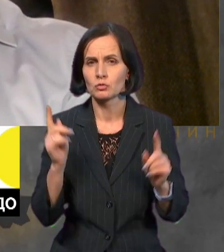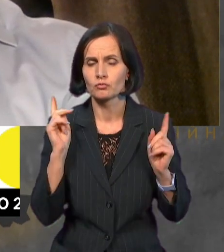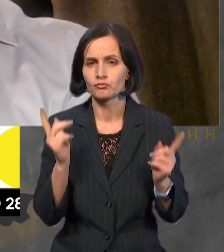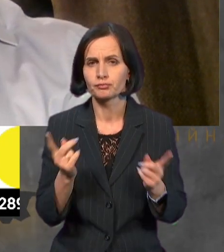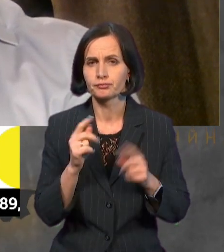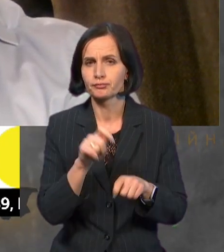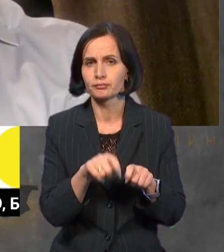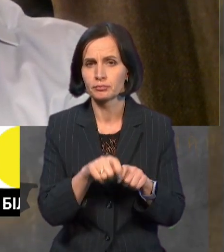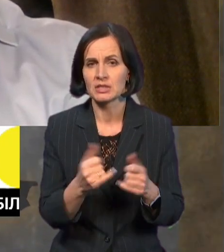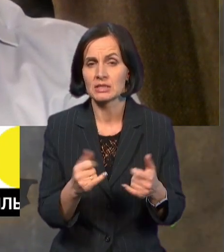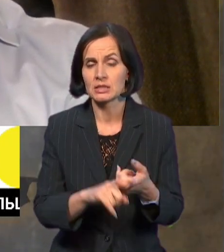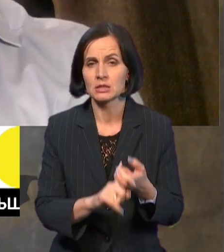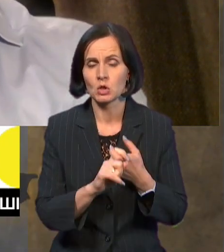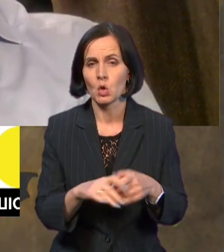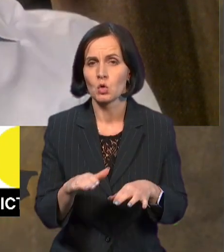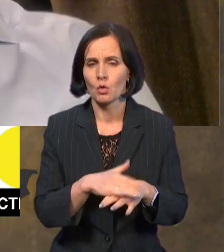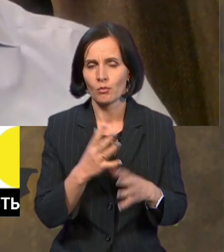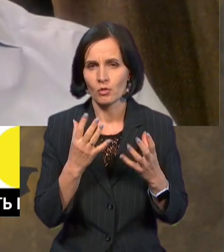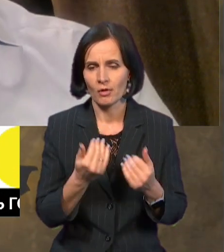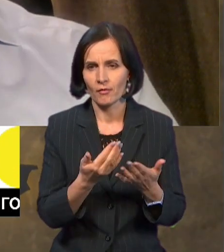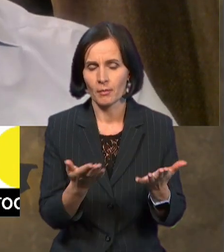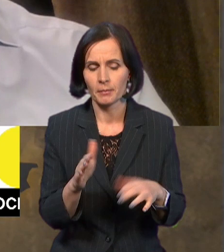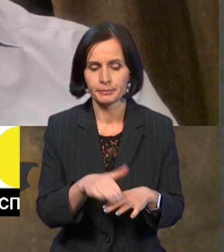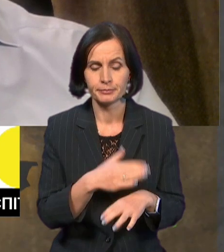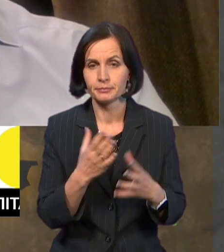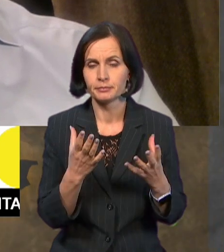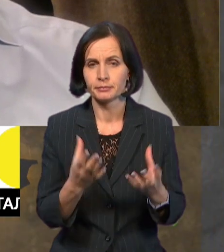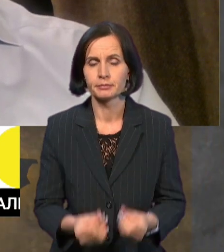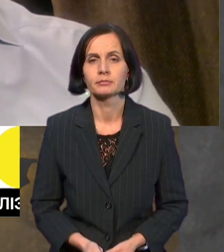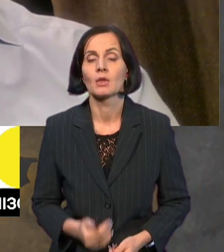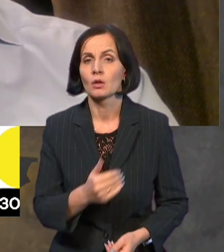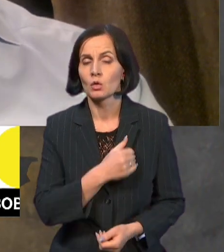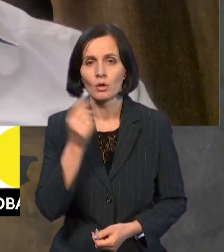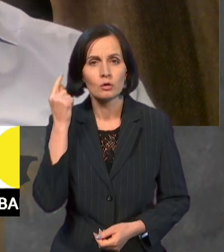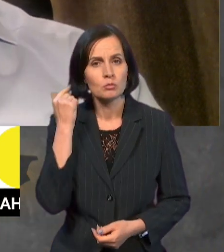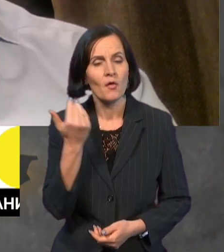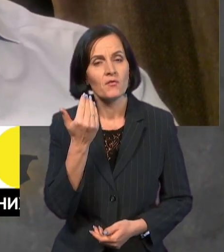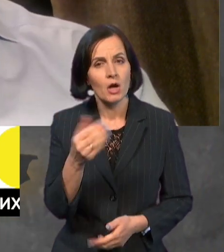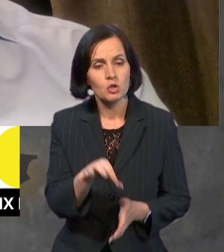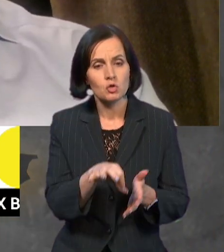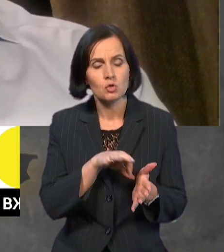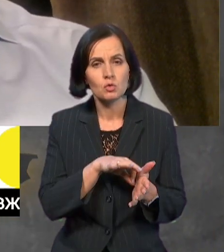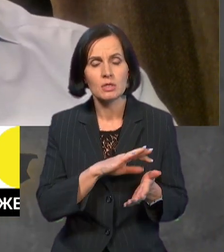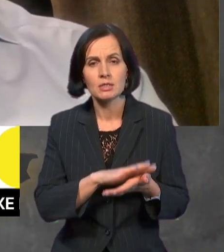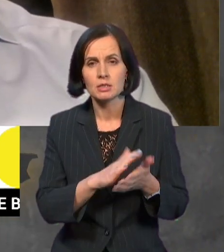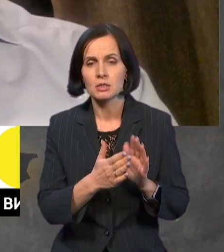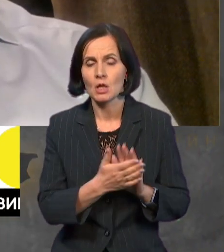вас в ефірі. Доброго дня вам. Доброго дня. Добрий день. Пане Юрію, хочеться почути вашу оцінку стану